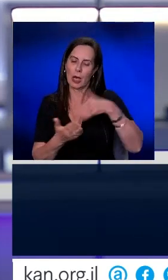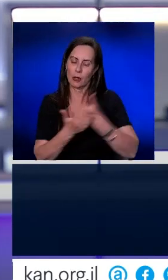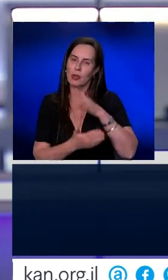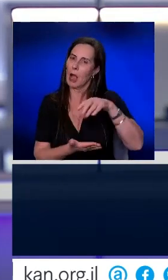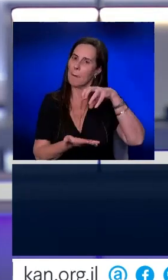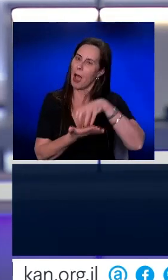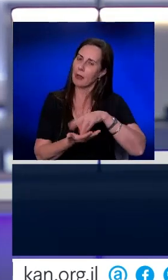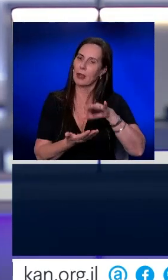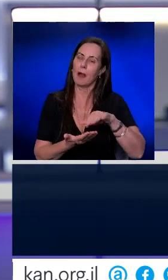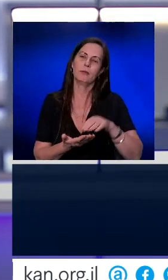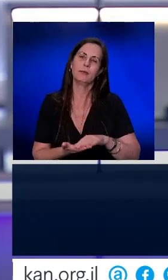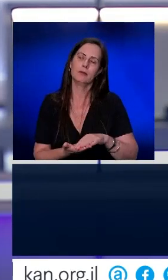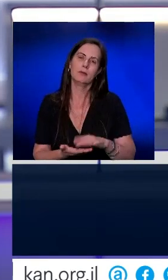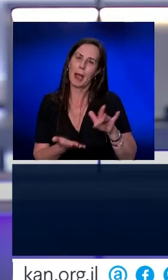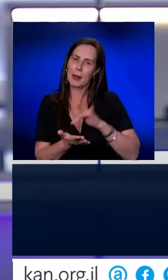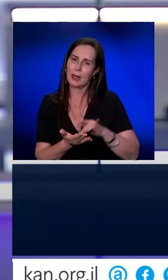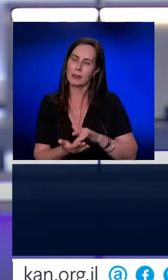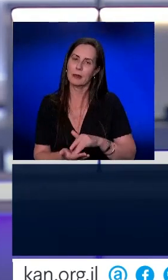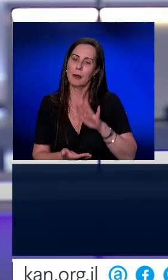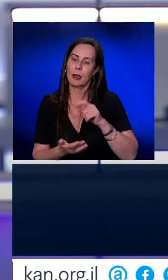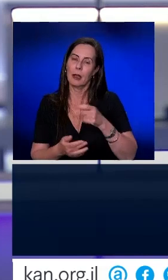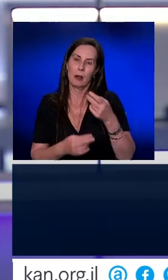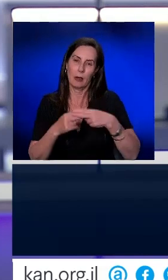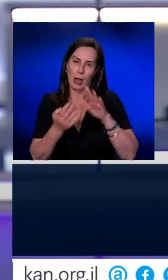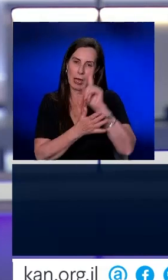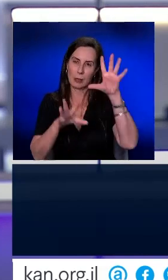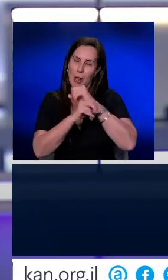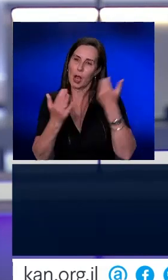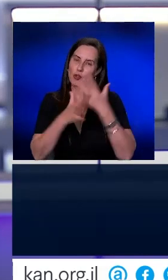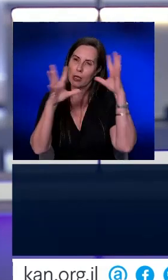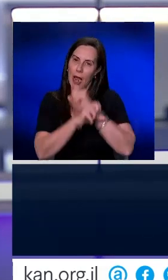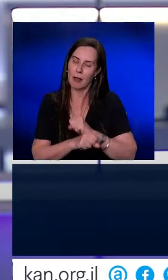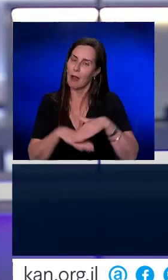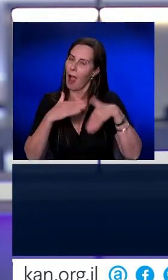באתר וביישומון של כאן. ב5:11 חדשות הלילה עם רומי נוימרק,